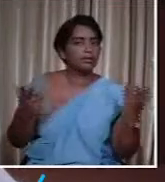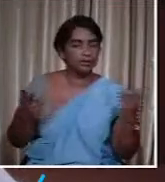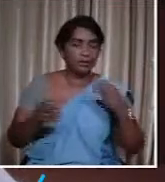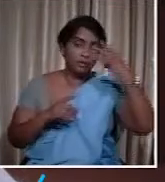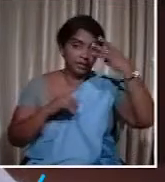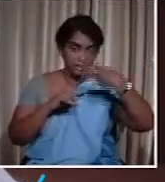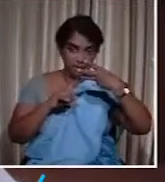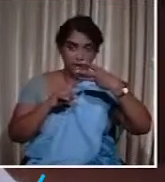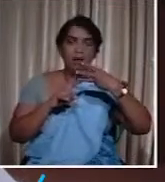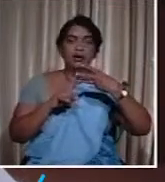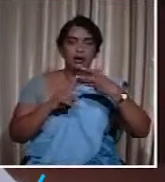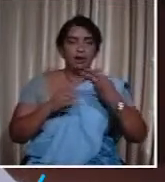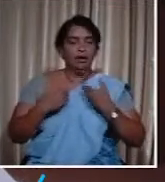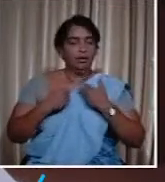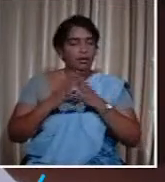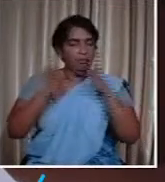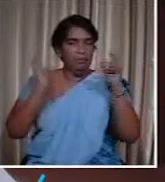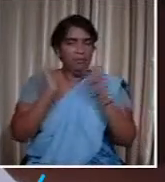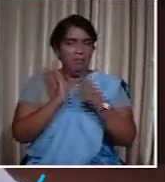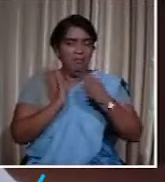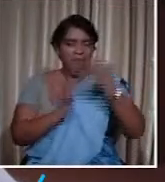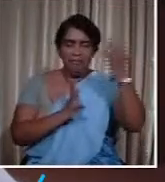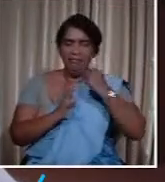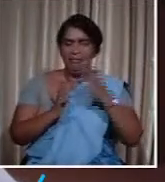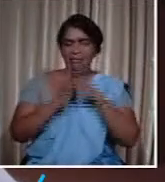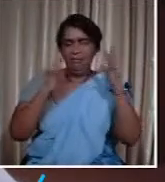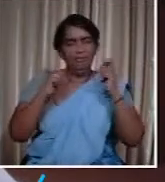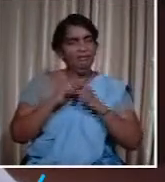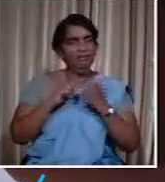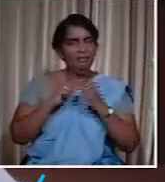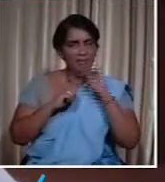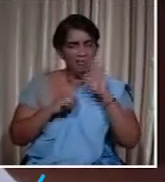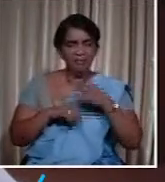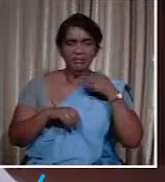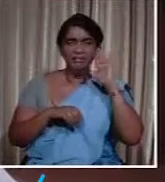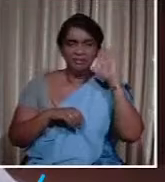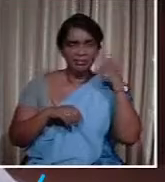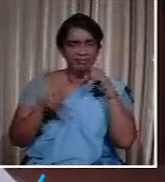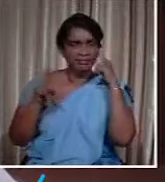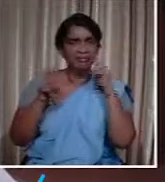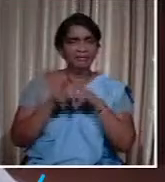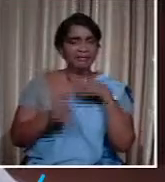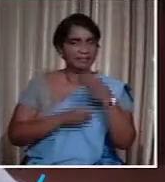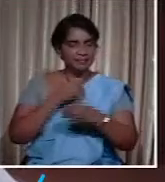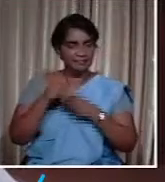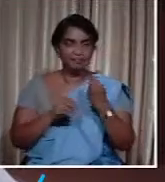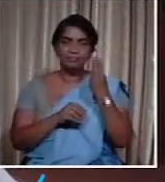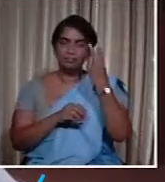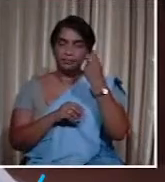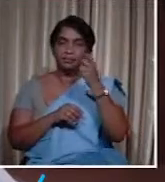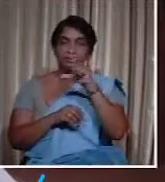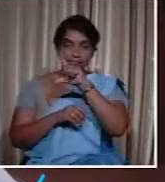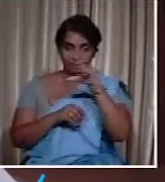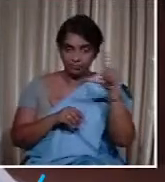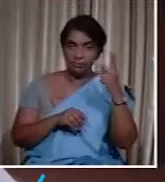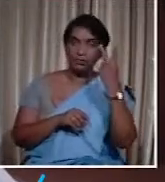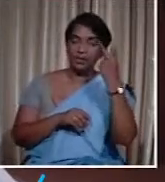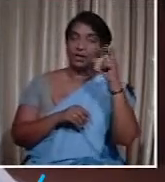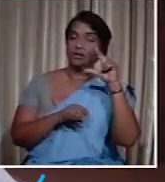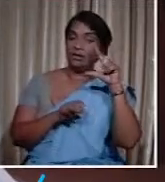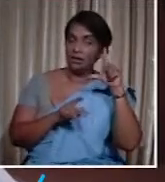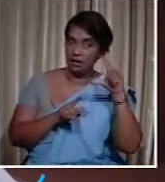වෙනුව අපි විශාල ණය අර්බුදයකට මුහුණ දුන්නා. විශේෂයෙන්ම වාණිජ 2017 2007